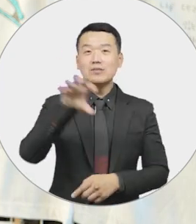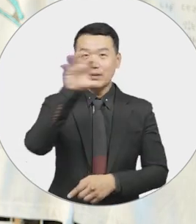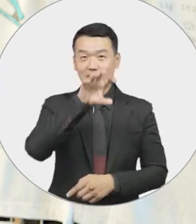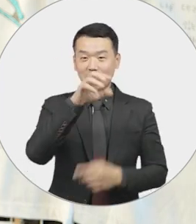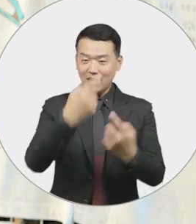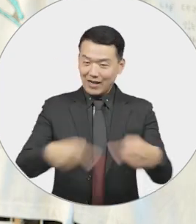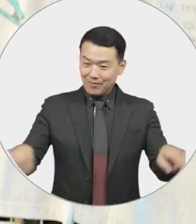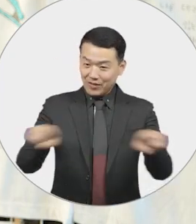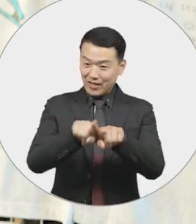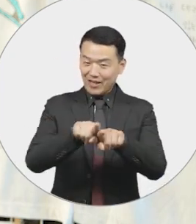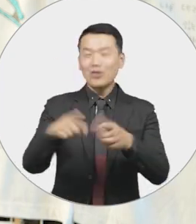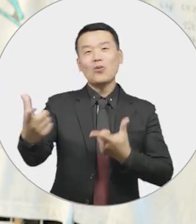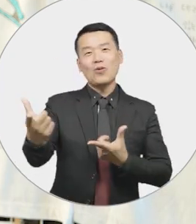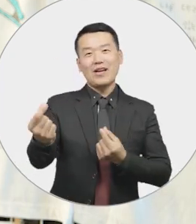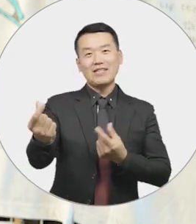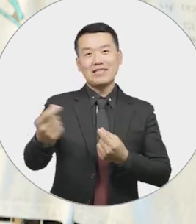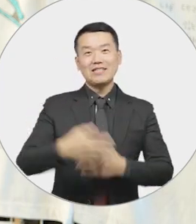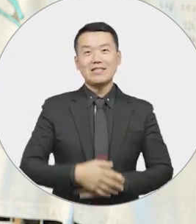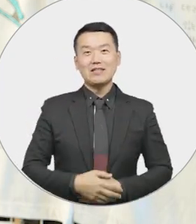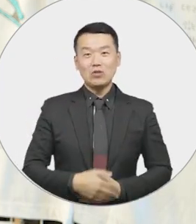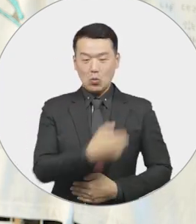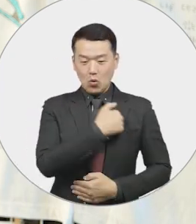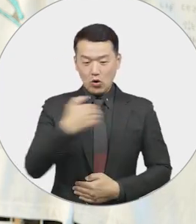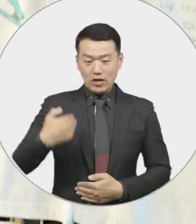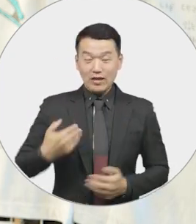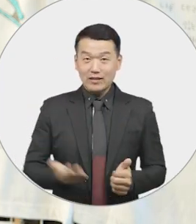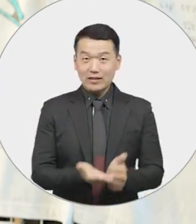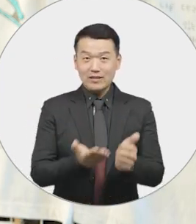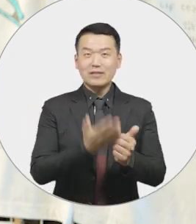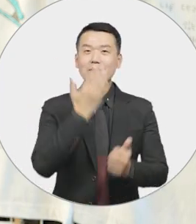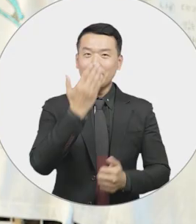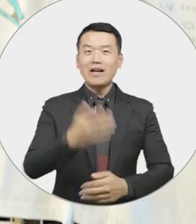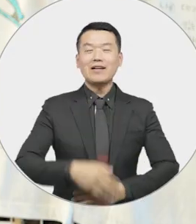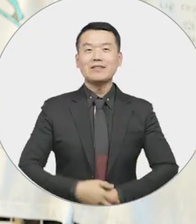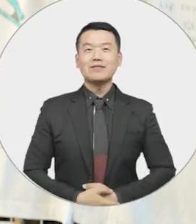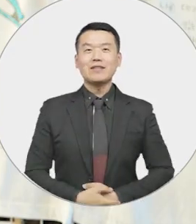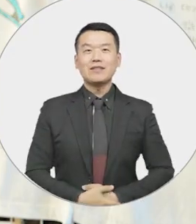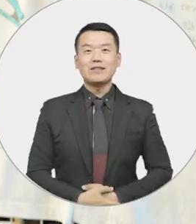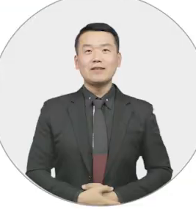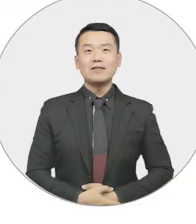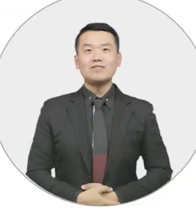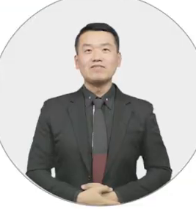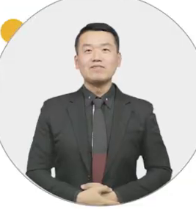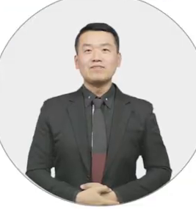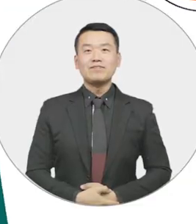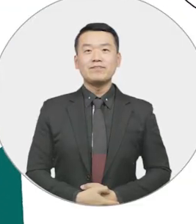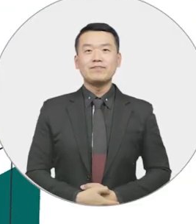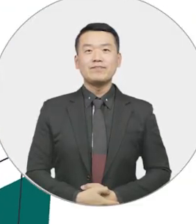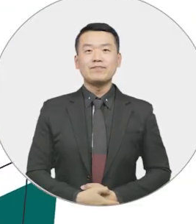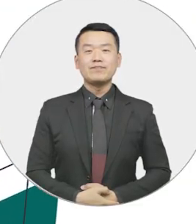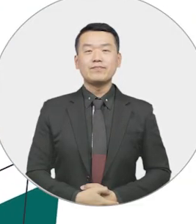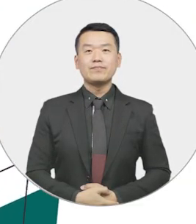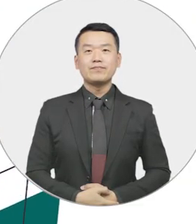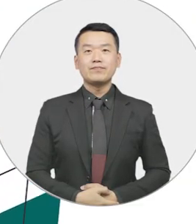연습하는 과정에서 함께 같이 그리고 자신감도 기를 수 있었던 시간이었습니다.